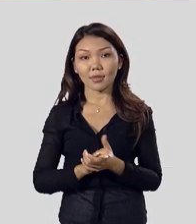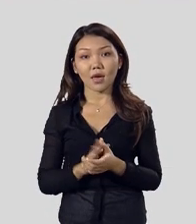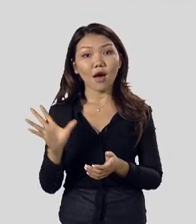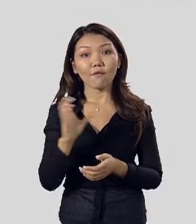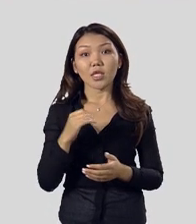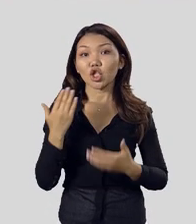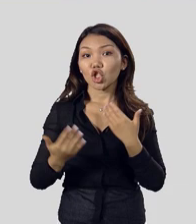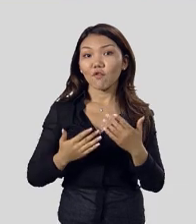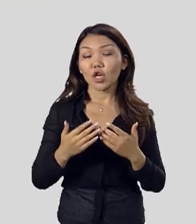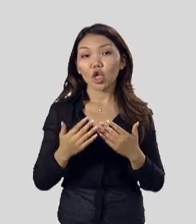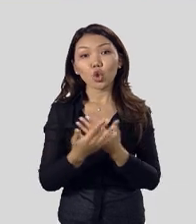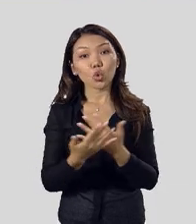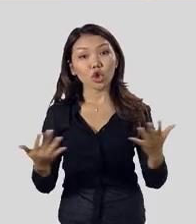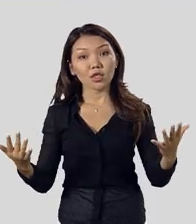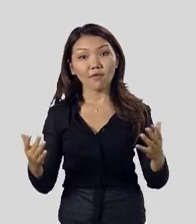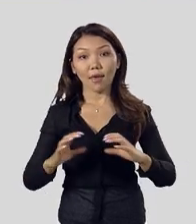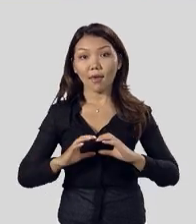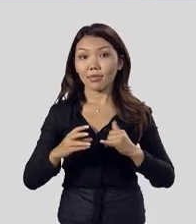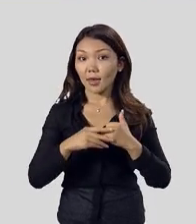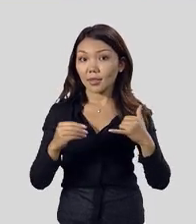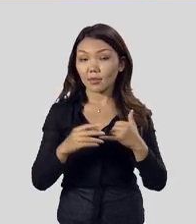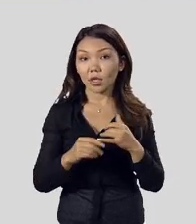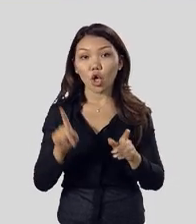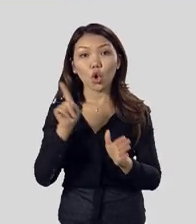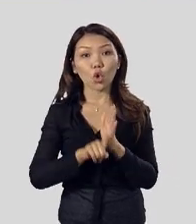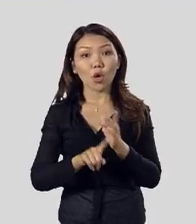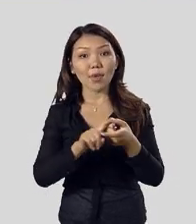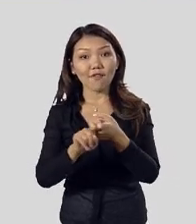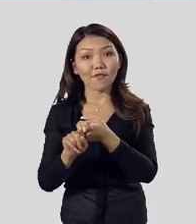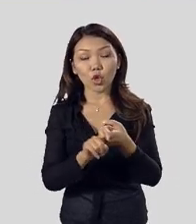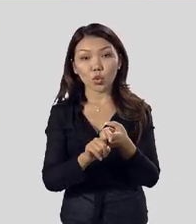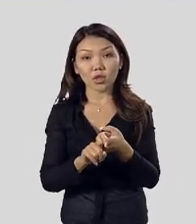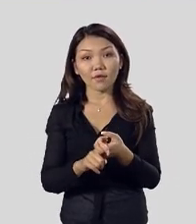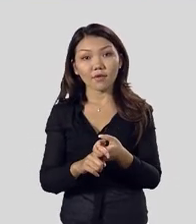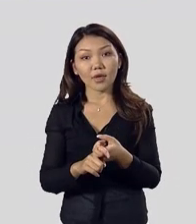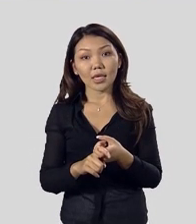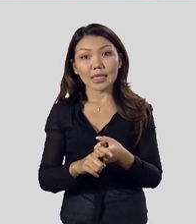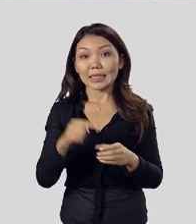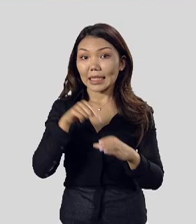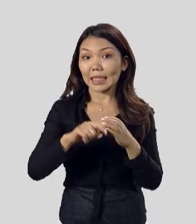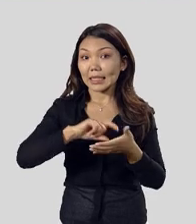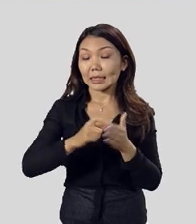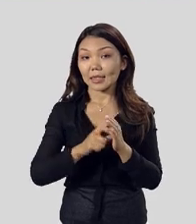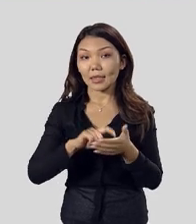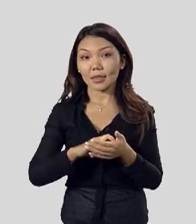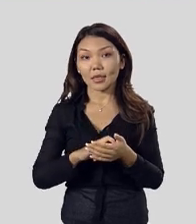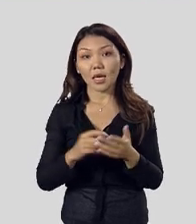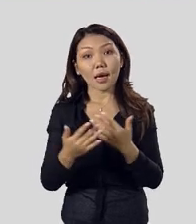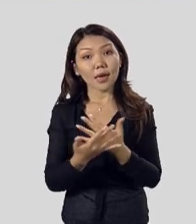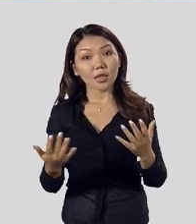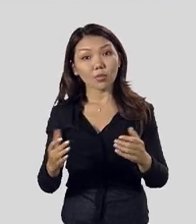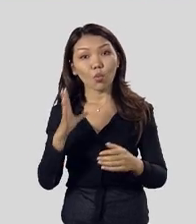живые существа на земле за исключением вирусов состоят из клеток организмы могут